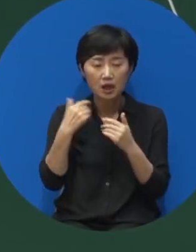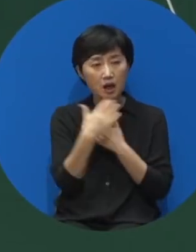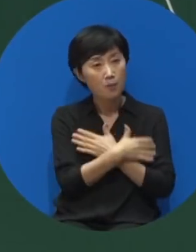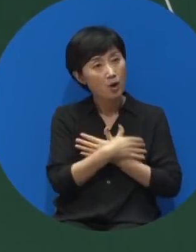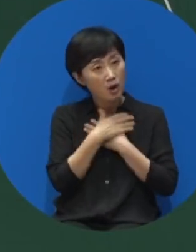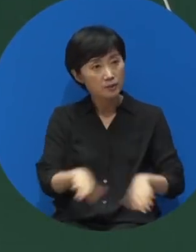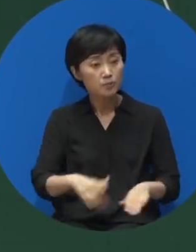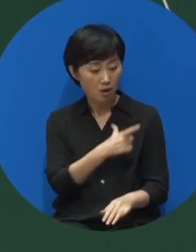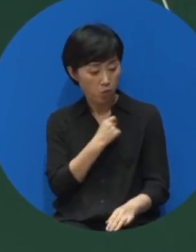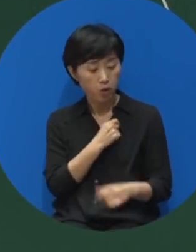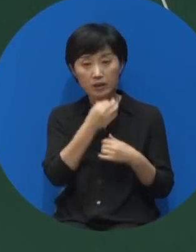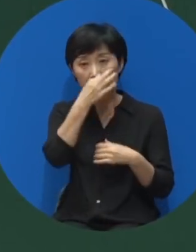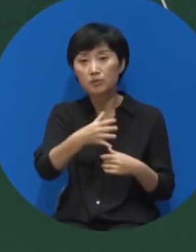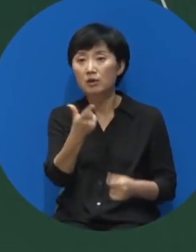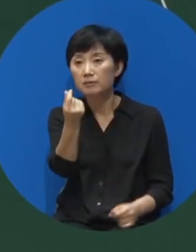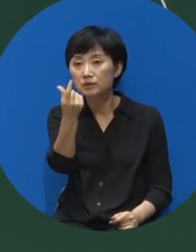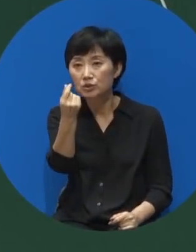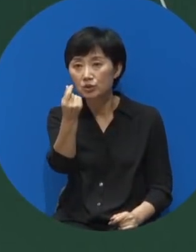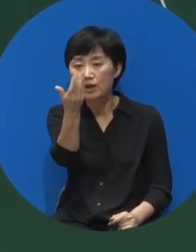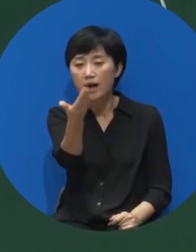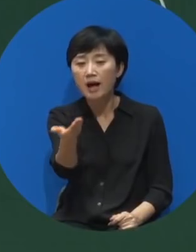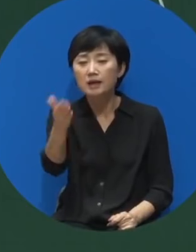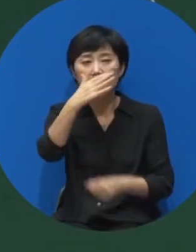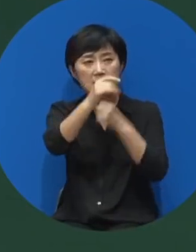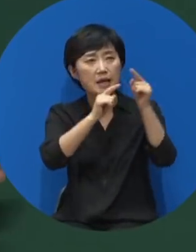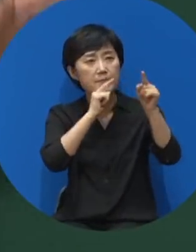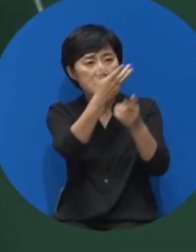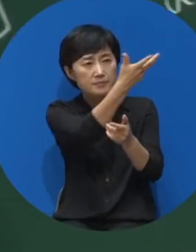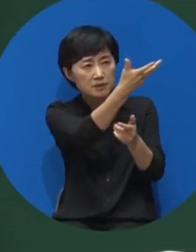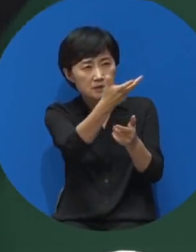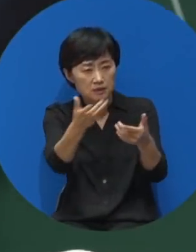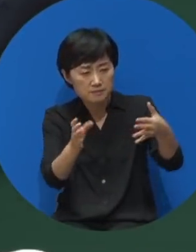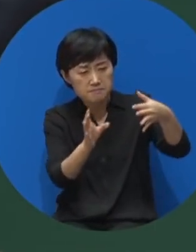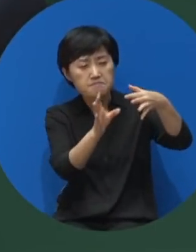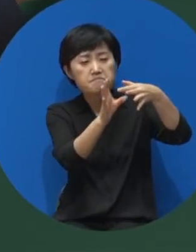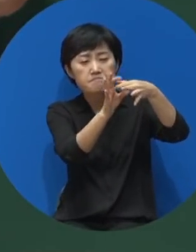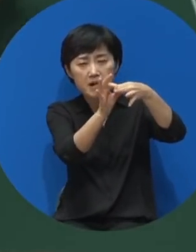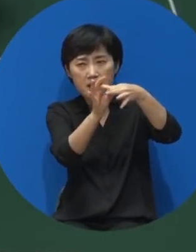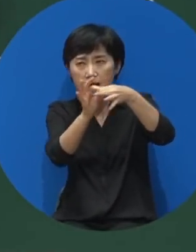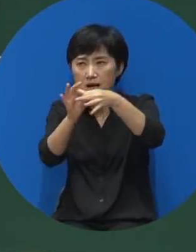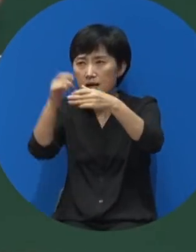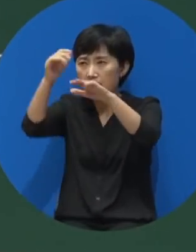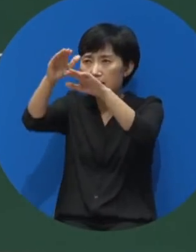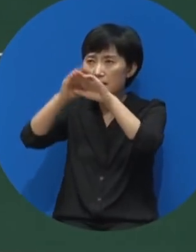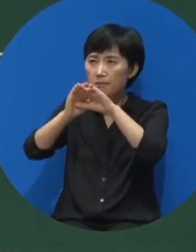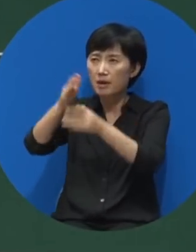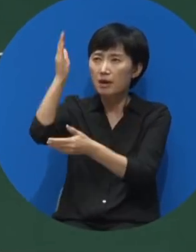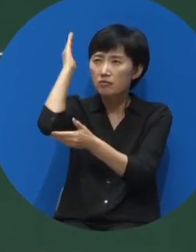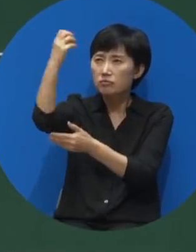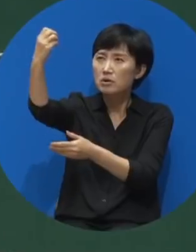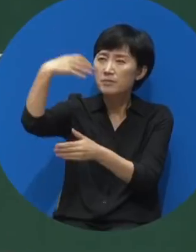一整天礼拜的人，如果只听人的礼拜的话，那就很难。 여러분이 이 속에서 설교를 듣기 시작하면 반드시 보입니다.